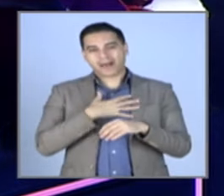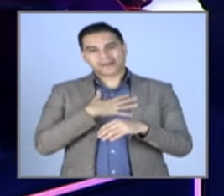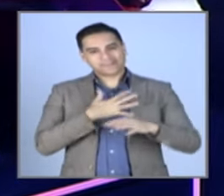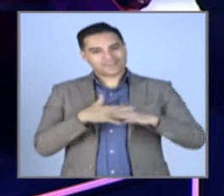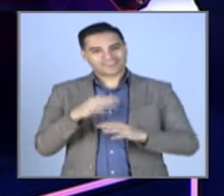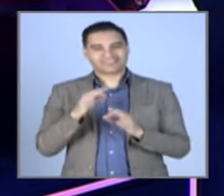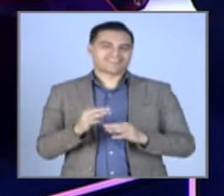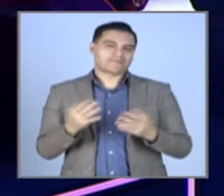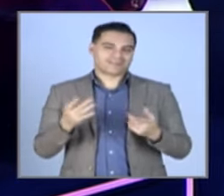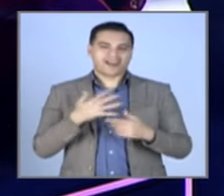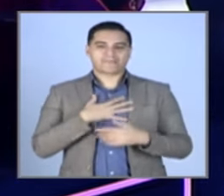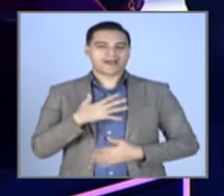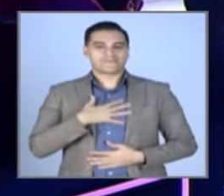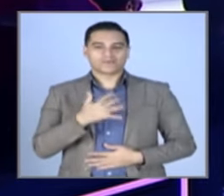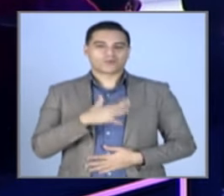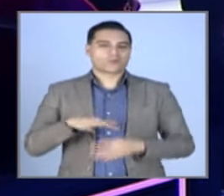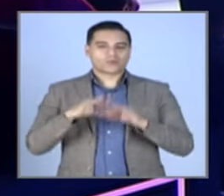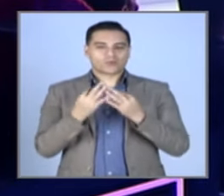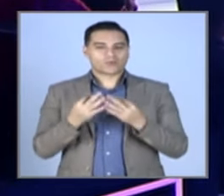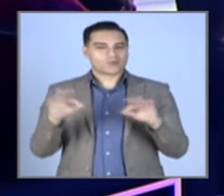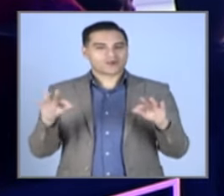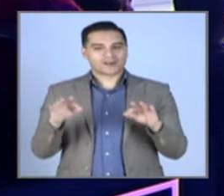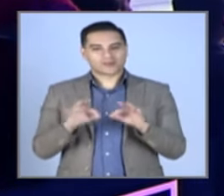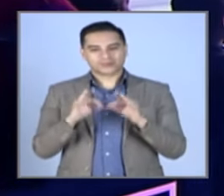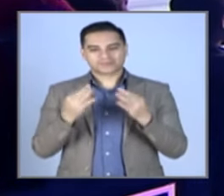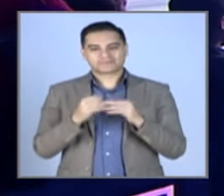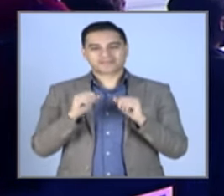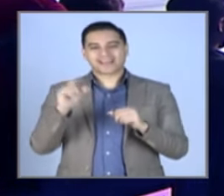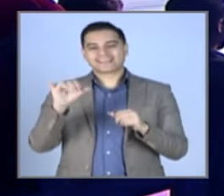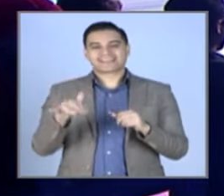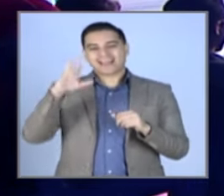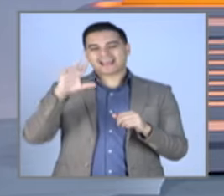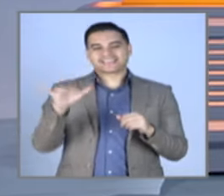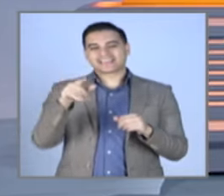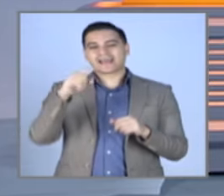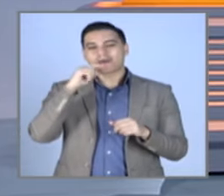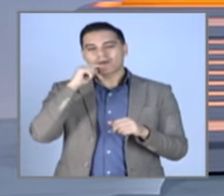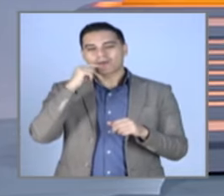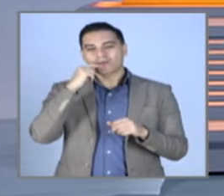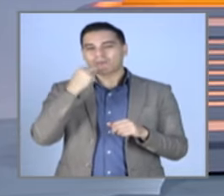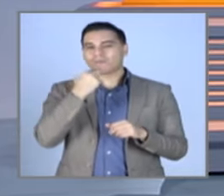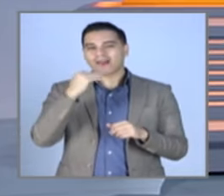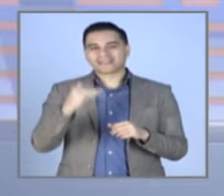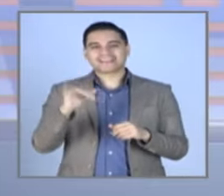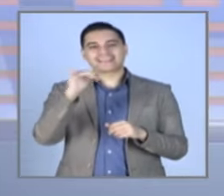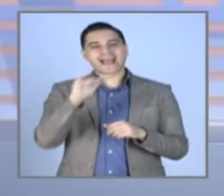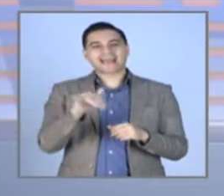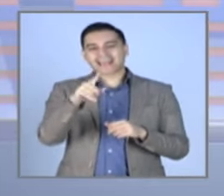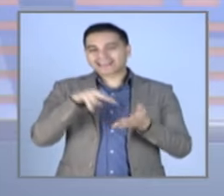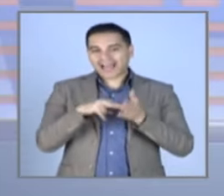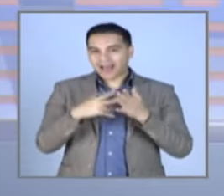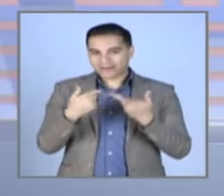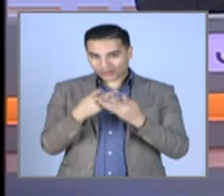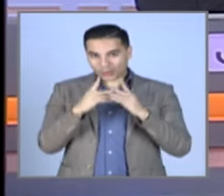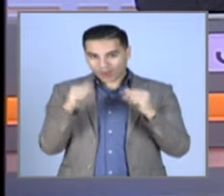طبعا طبعا. حبايب الكل، عيلة نيازي حبايب الكل. طبعا. ازيك يا يحيى؟ الحمد لله. اخبارك ايه؟ والله الحمد لله كويس يا مصطفى. وحشك